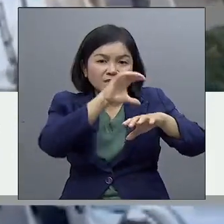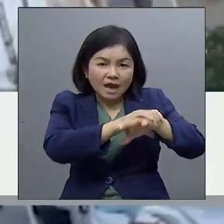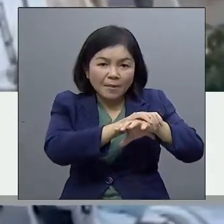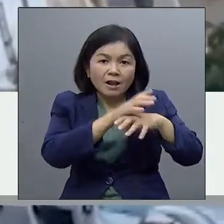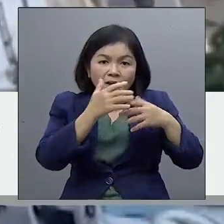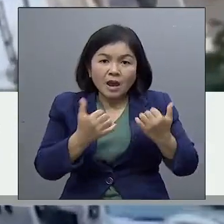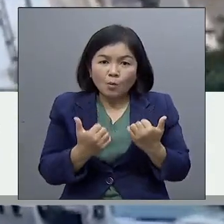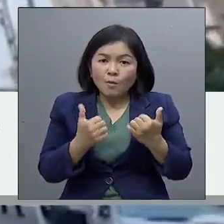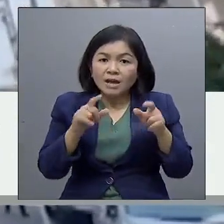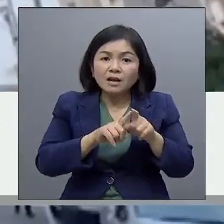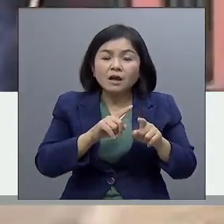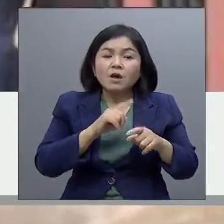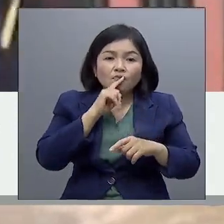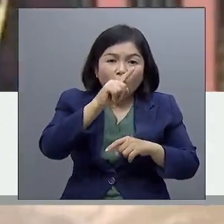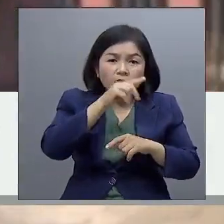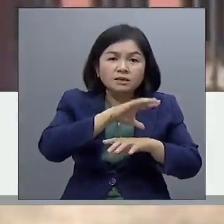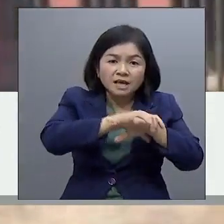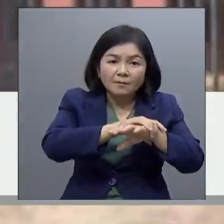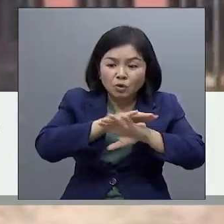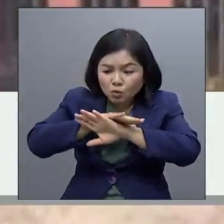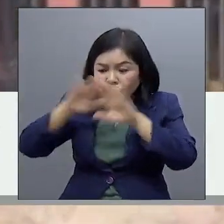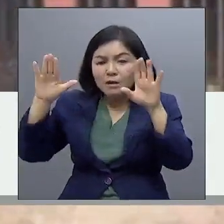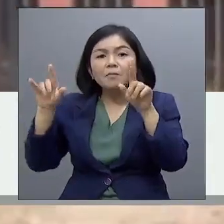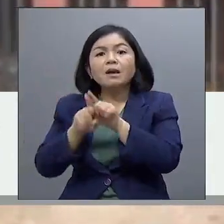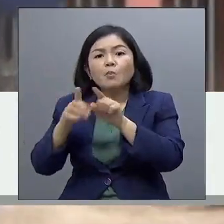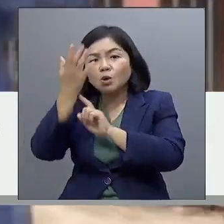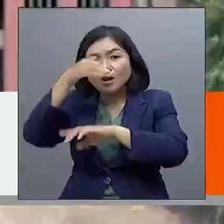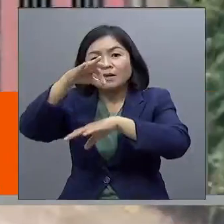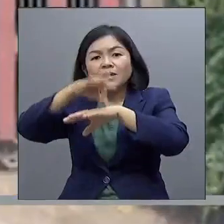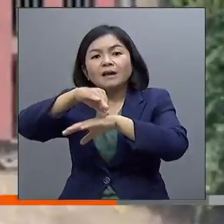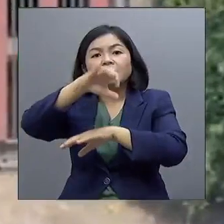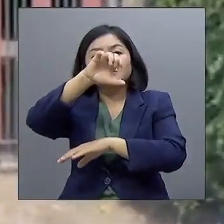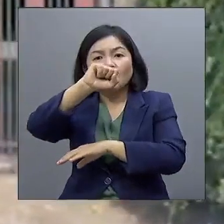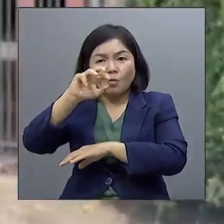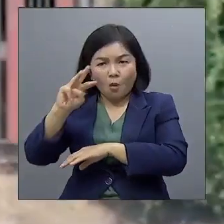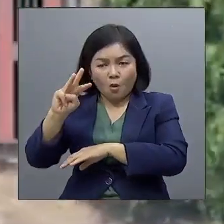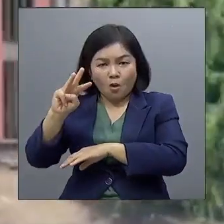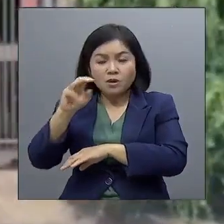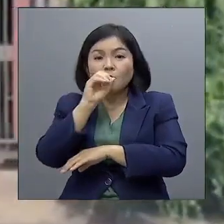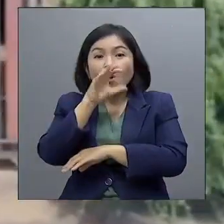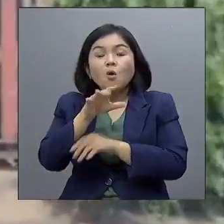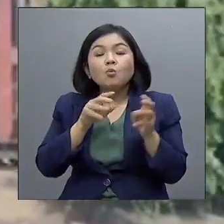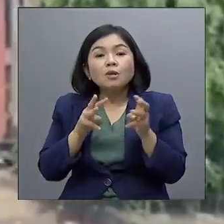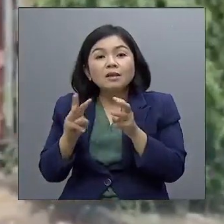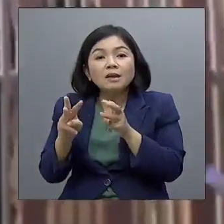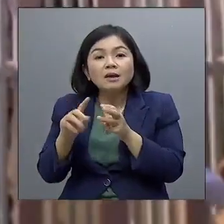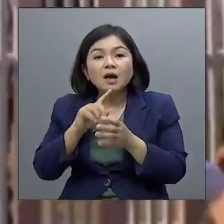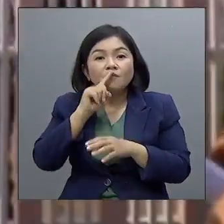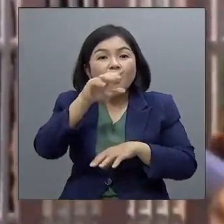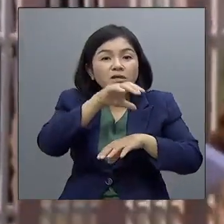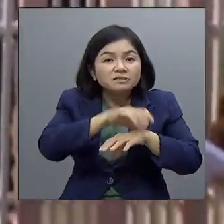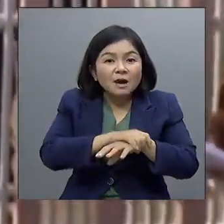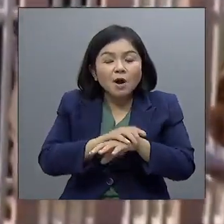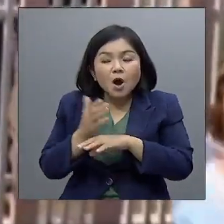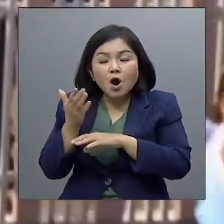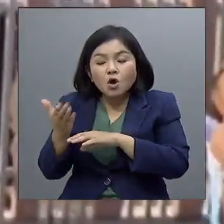จับในวันเดียวกันเนื่องจากเห็นว่ายังอยู่ในตำแหน่งสมาชิกวุฒิสภาและอ้างอิงว่าขั้นตอนการขอหมายยังไม่ได้ขออนุญ